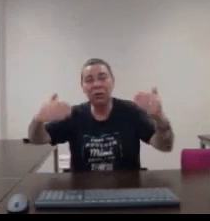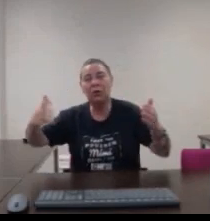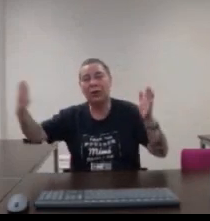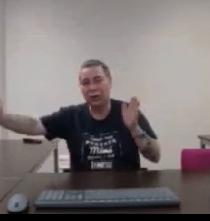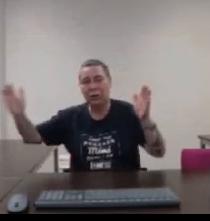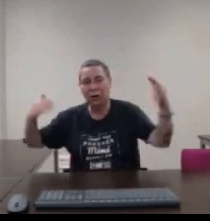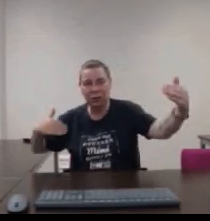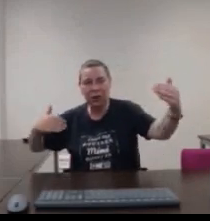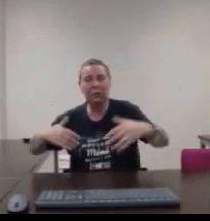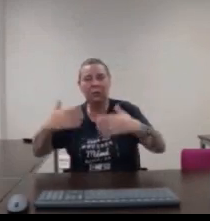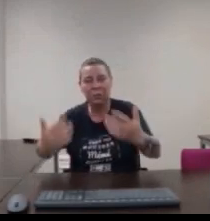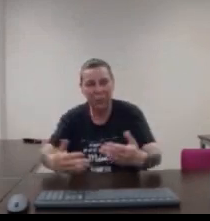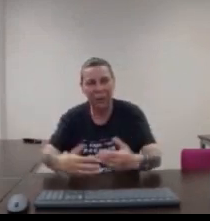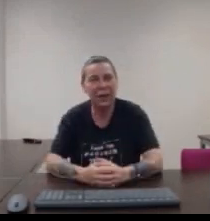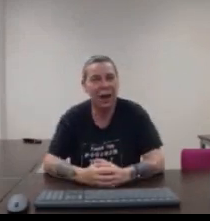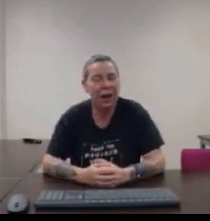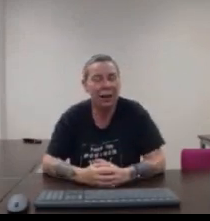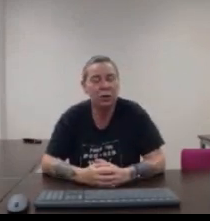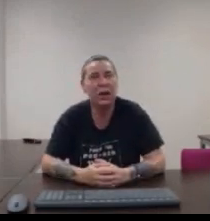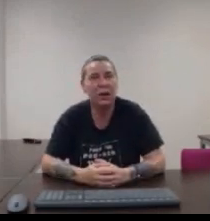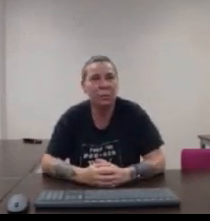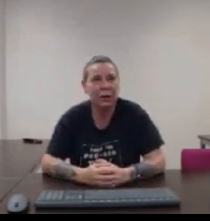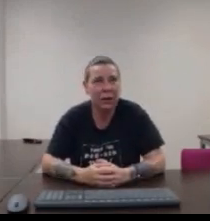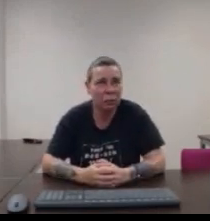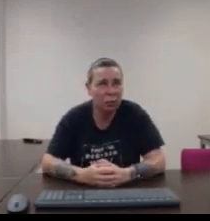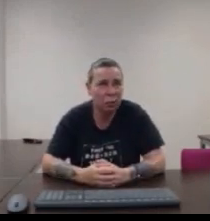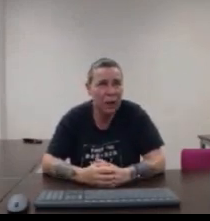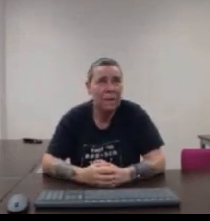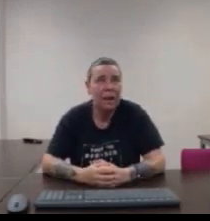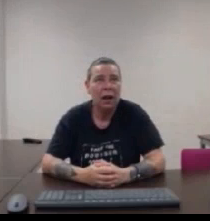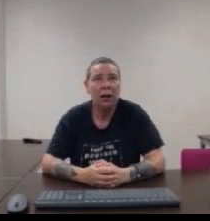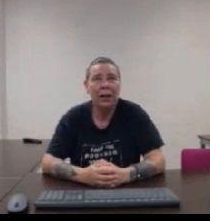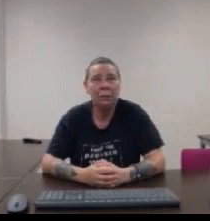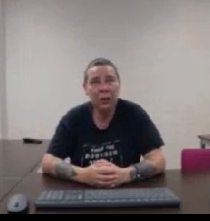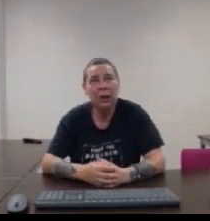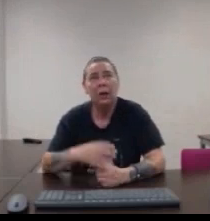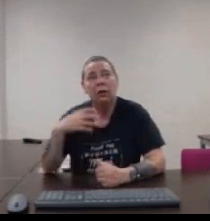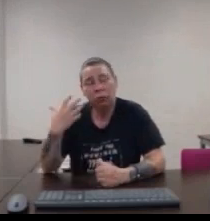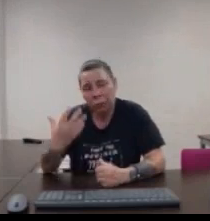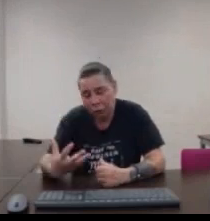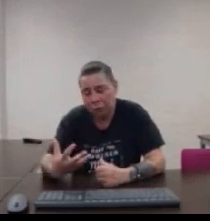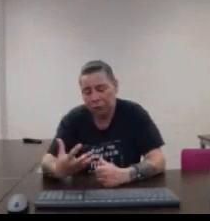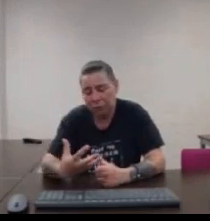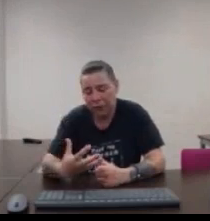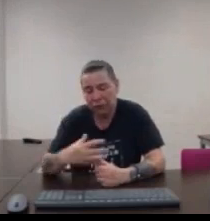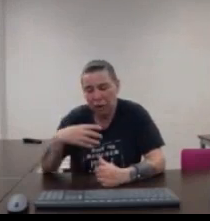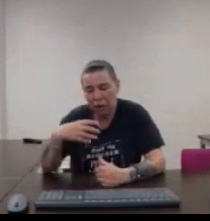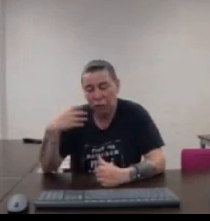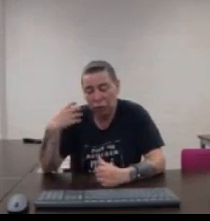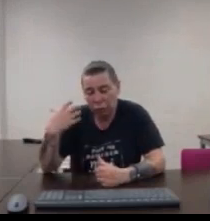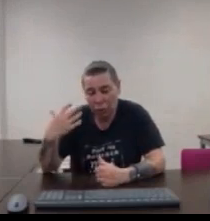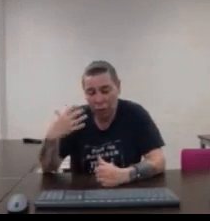cas, le cloisonnement entre les bureaux peut aider à réduire la prolifération du bruit. Et puis, quand on est en open